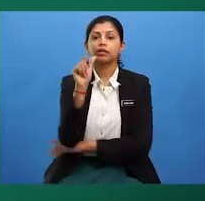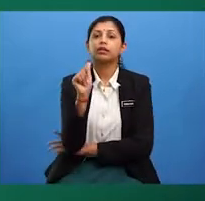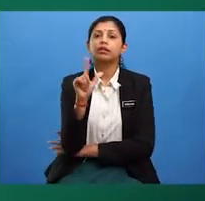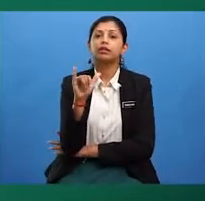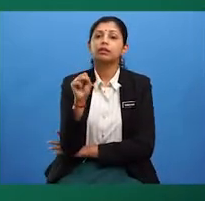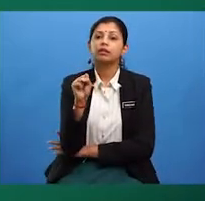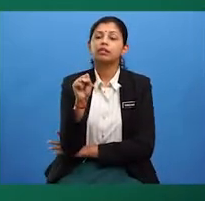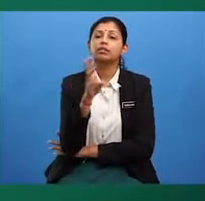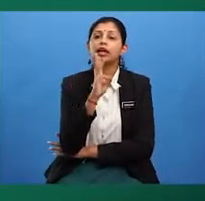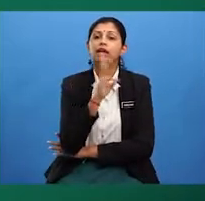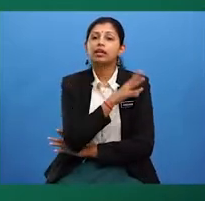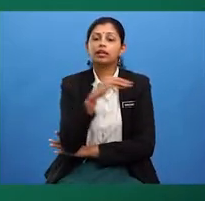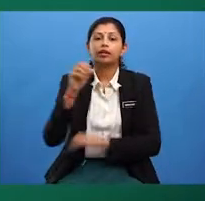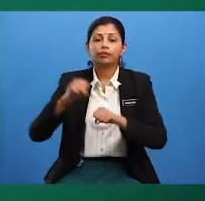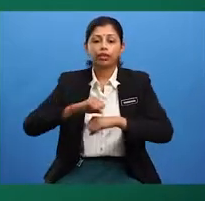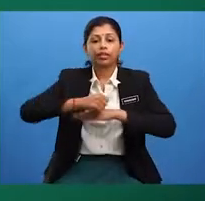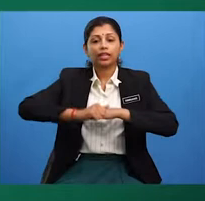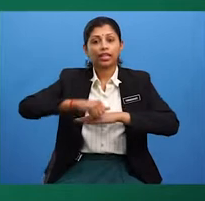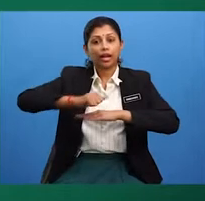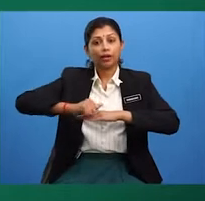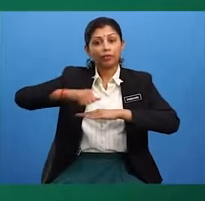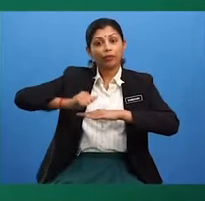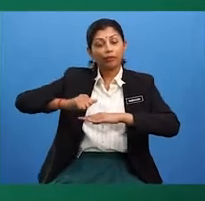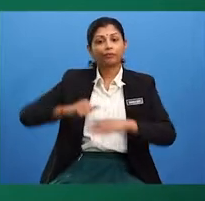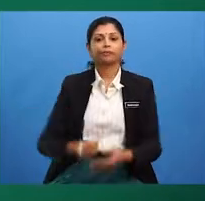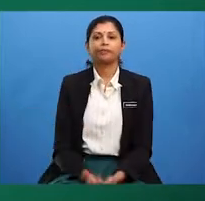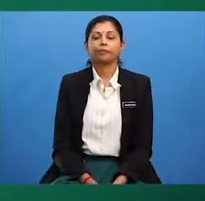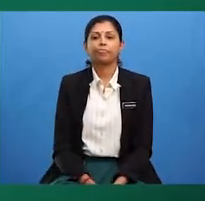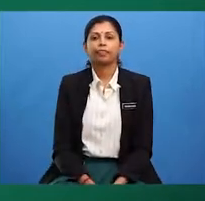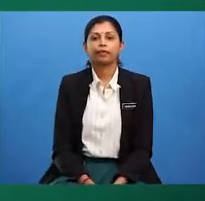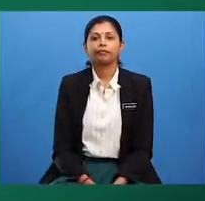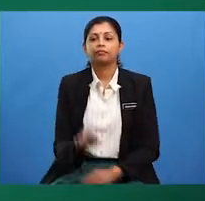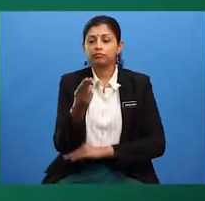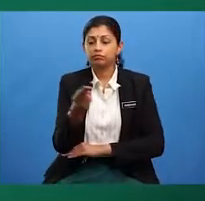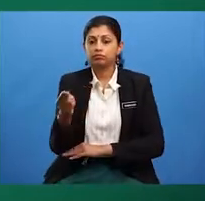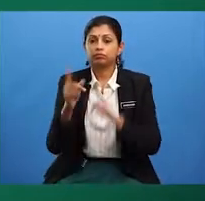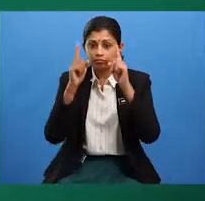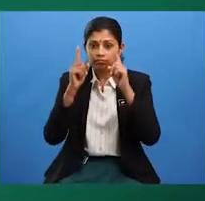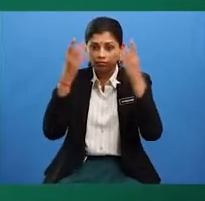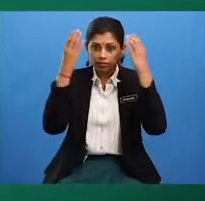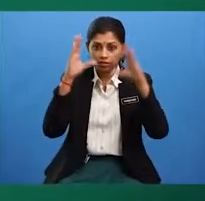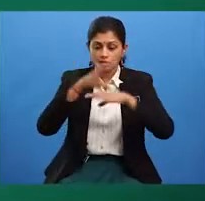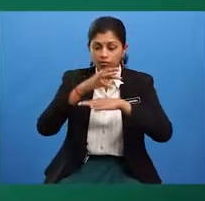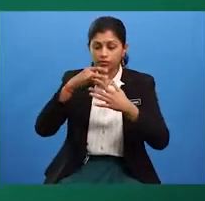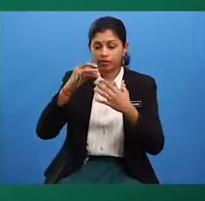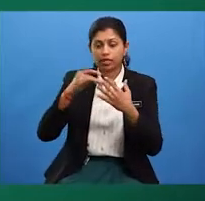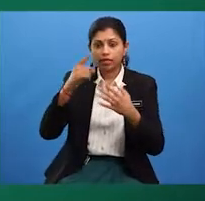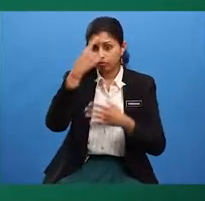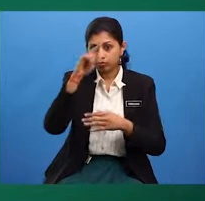dan terapung di atas permukaan air. Ini adalah bahan-bahan yang cikgu gunakan untuk